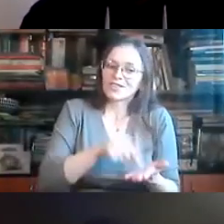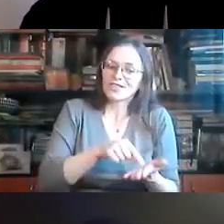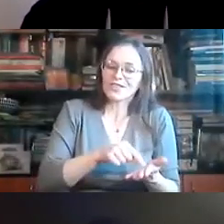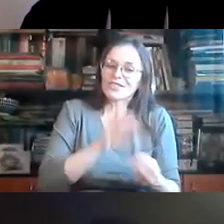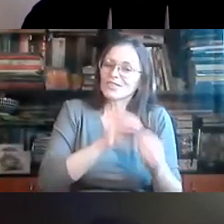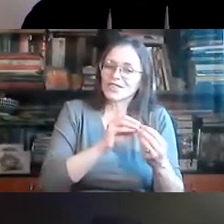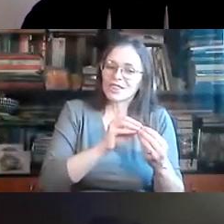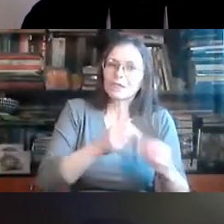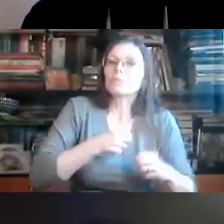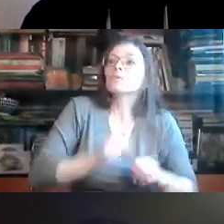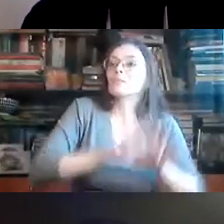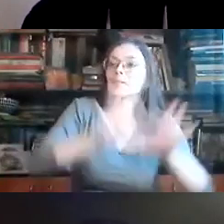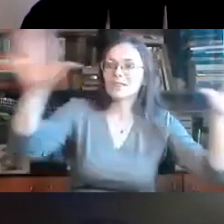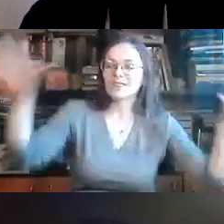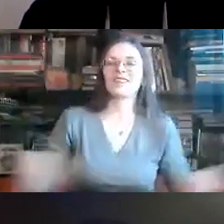вот, почаще. Поэтому